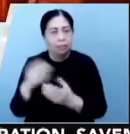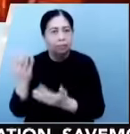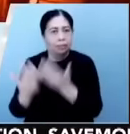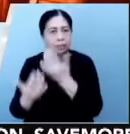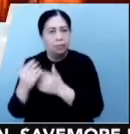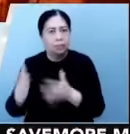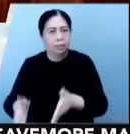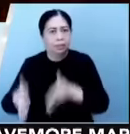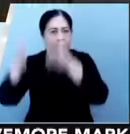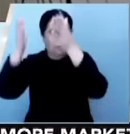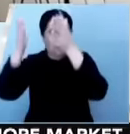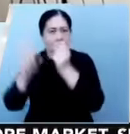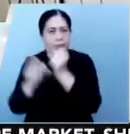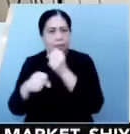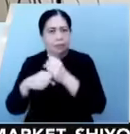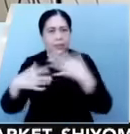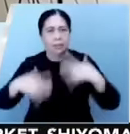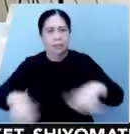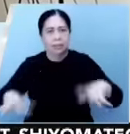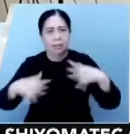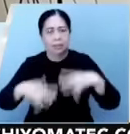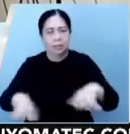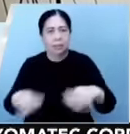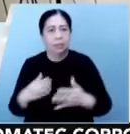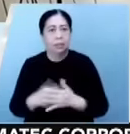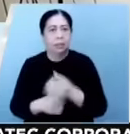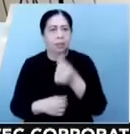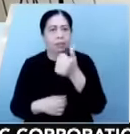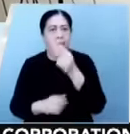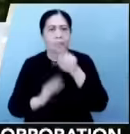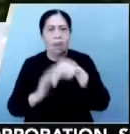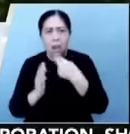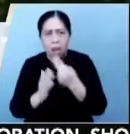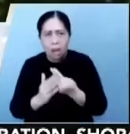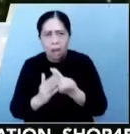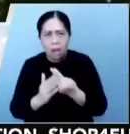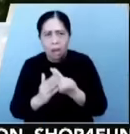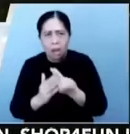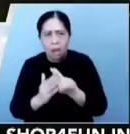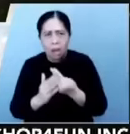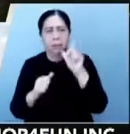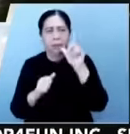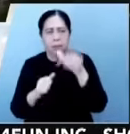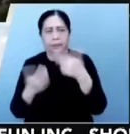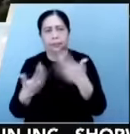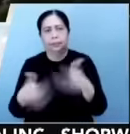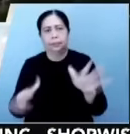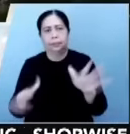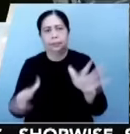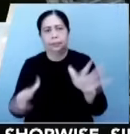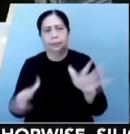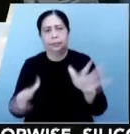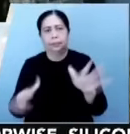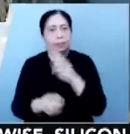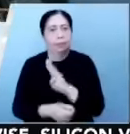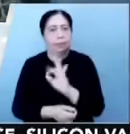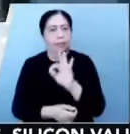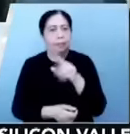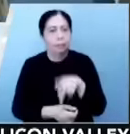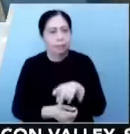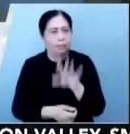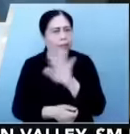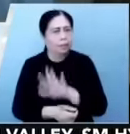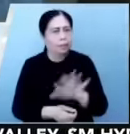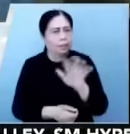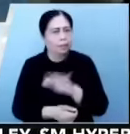paggawaan ng mga tela. Umabot ng 10 oras bago ito'y dineklarang under control. Ayon sa BFP, tinatayang nasa